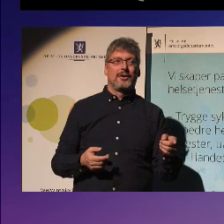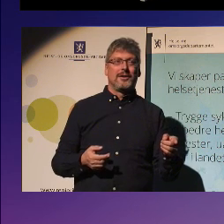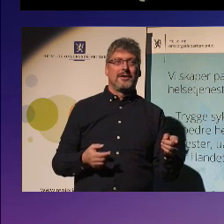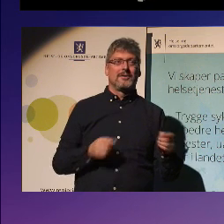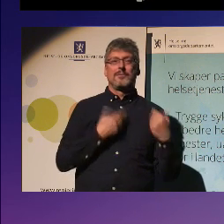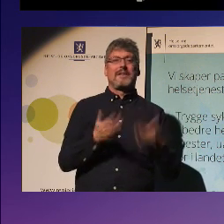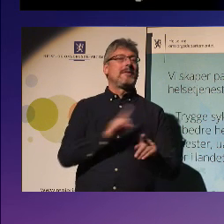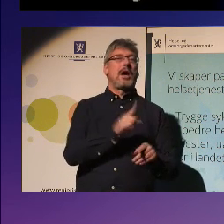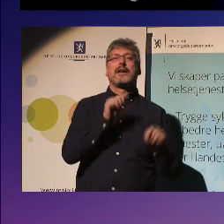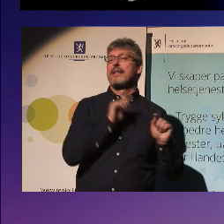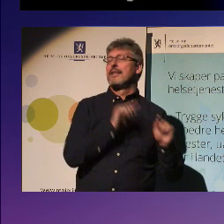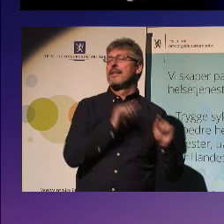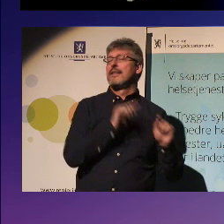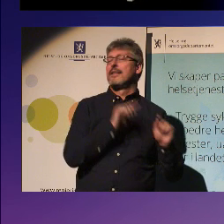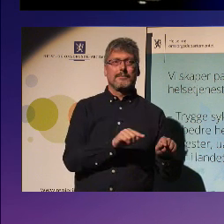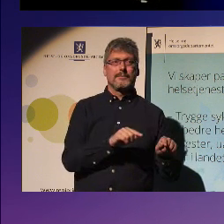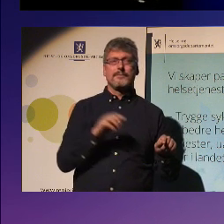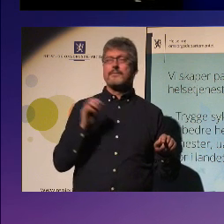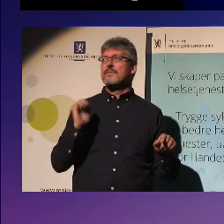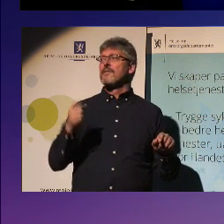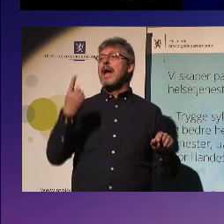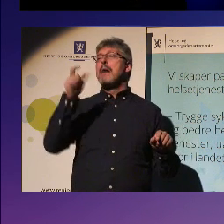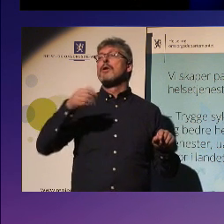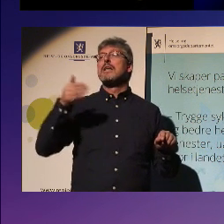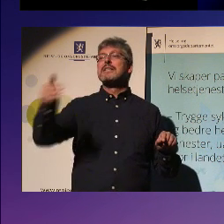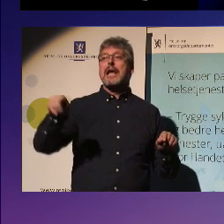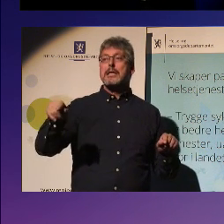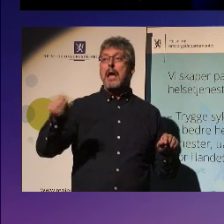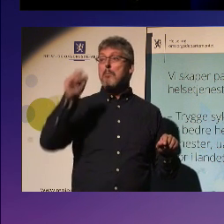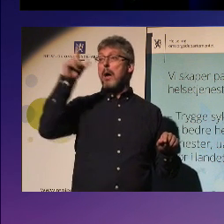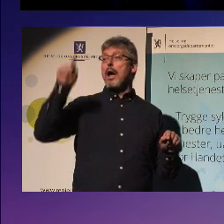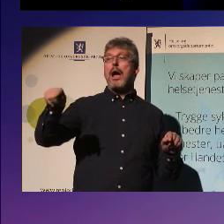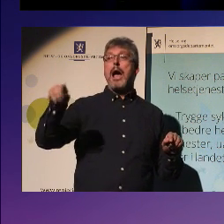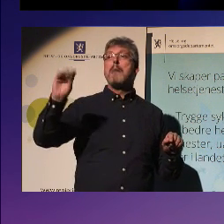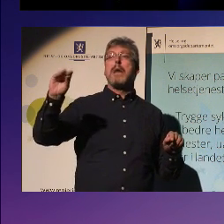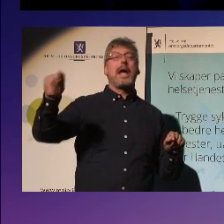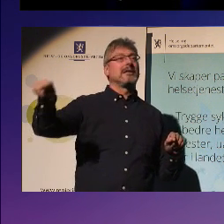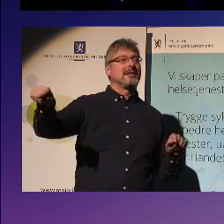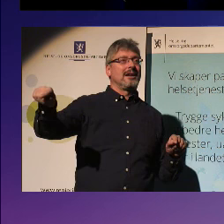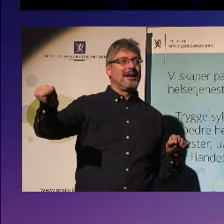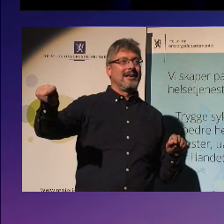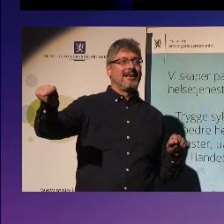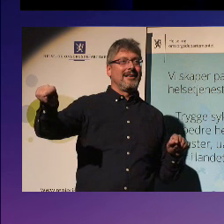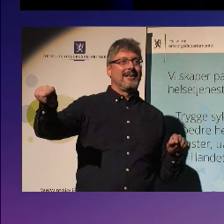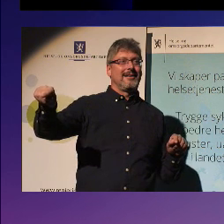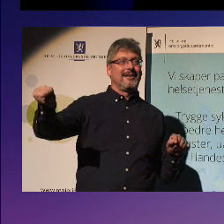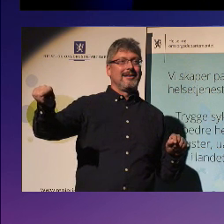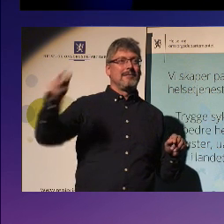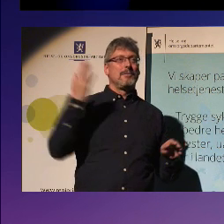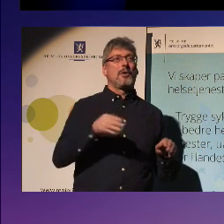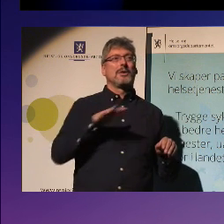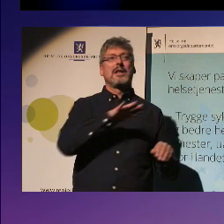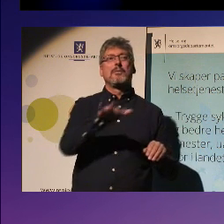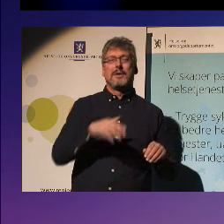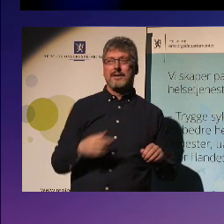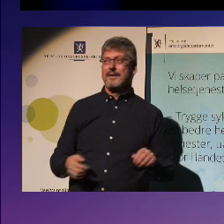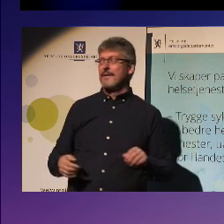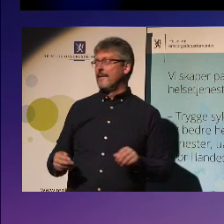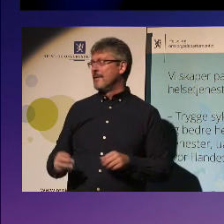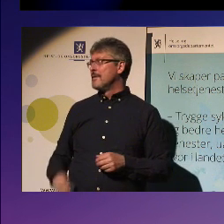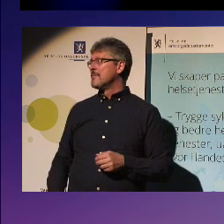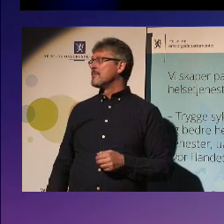bare det. Fordi at om en måned så finnes det en enda bedre sensor på akkurat det. Så det er jo en